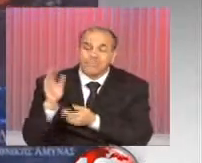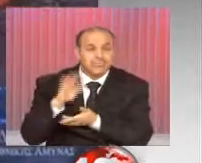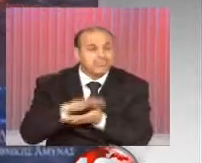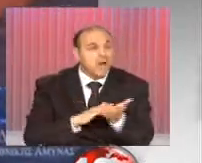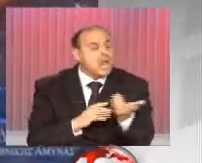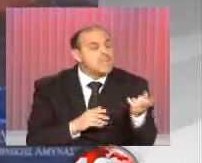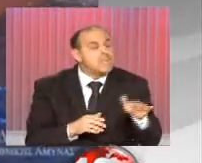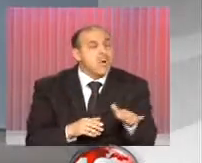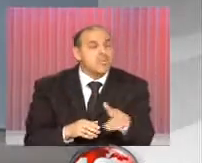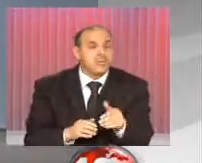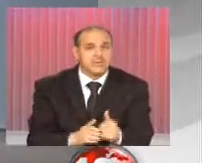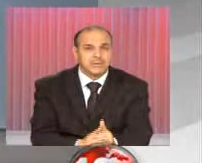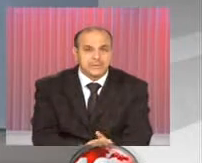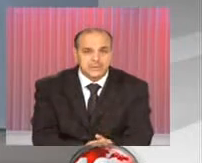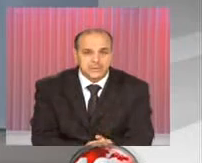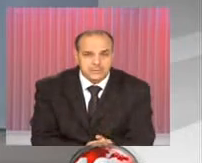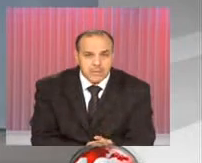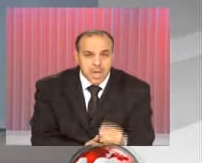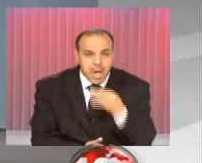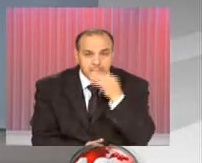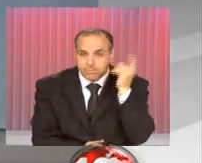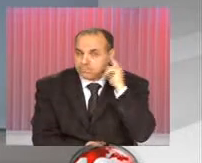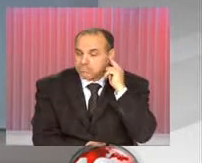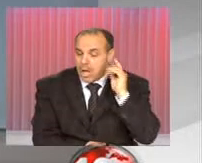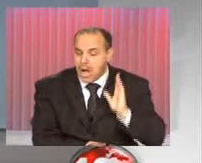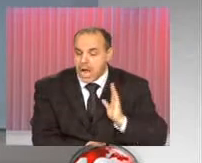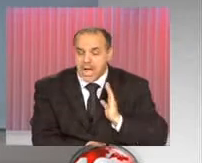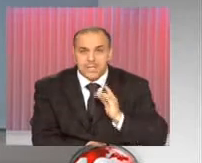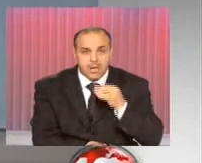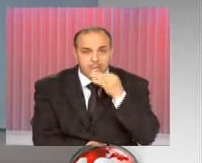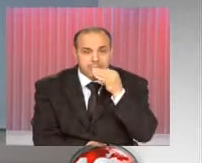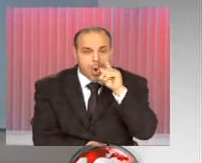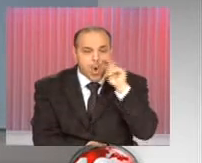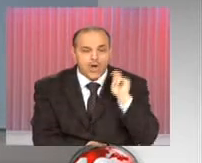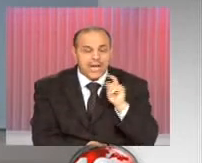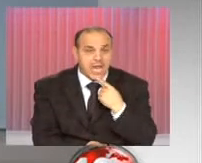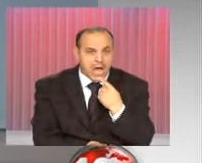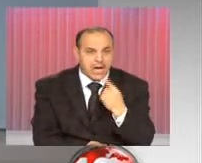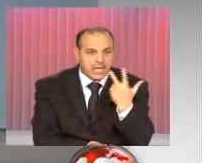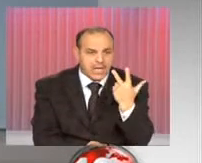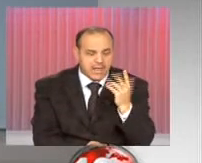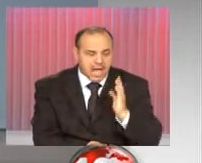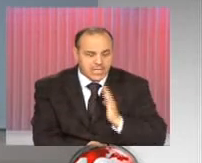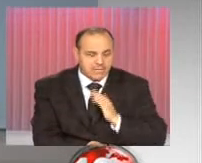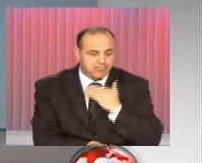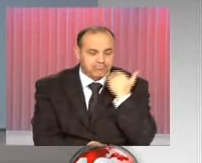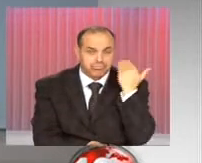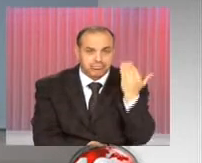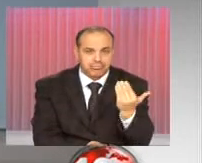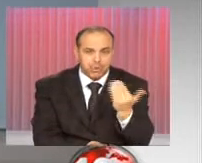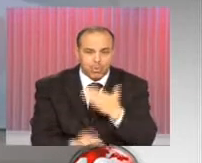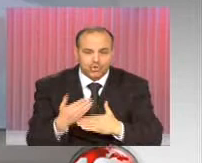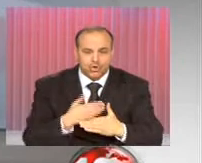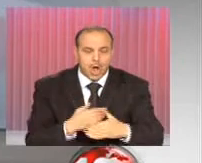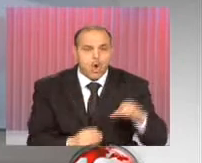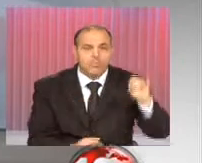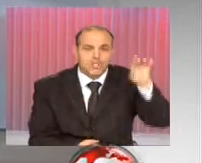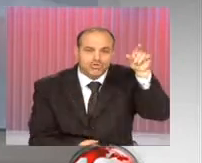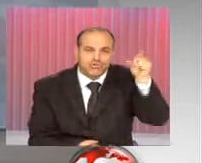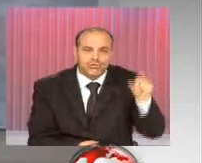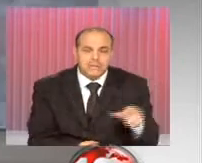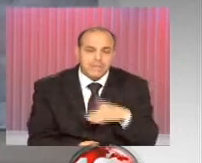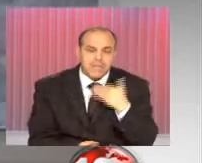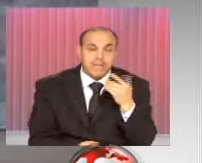الموت. قال مصدر عسكري أوكراني اليوم إن 3 جنود قتلوا وجرح